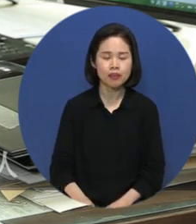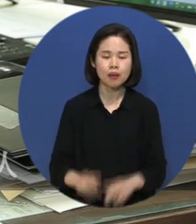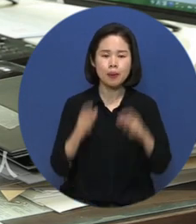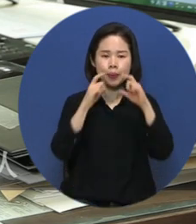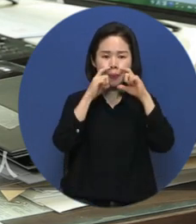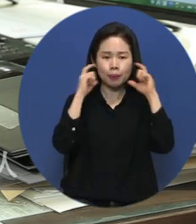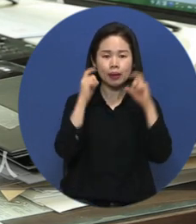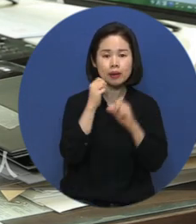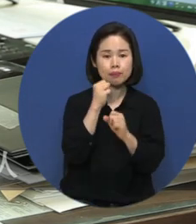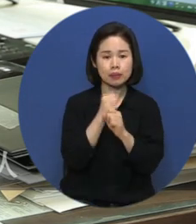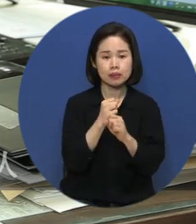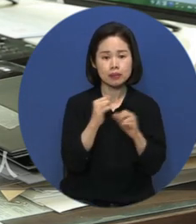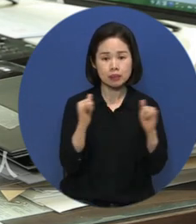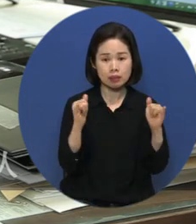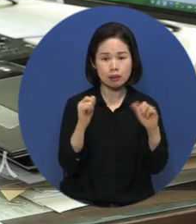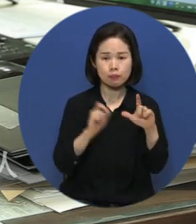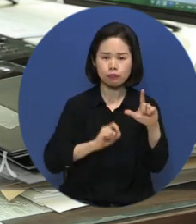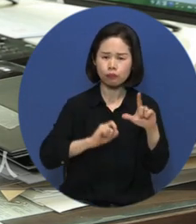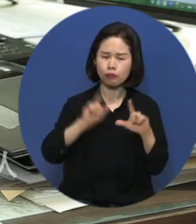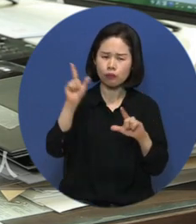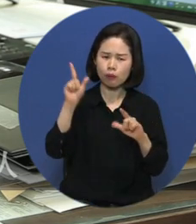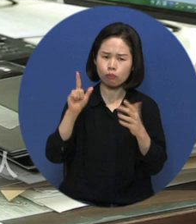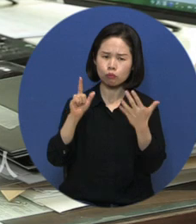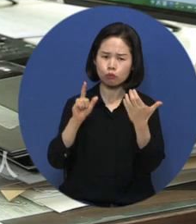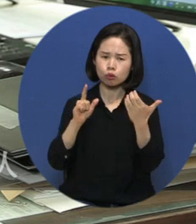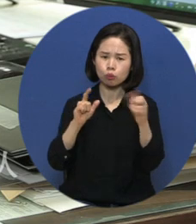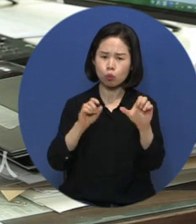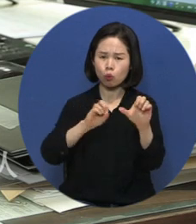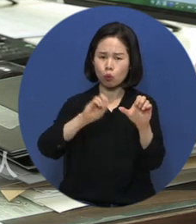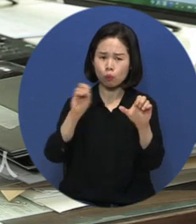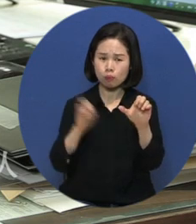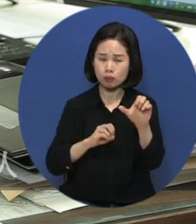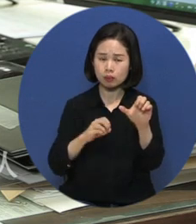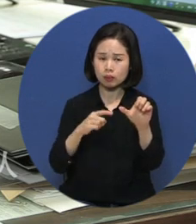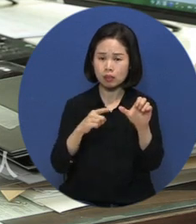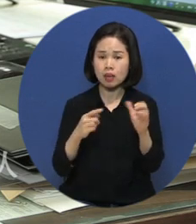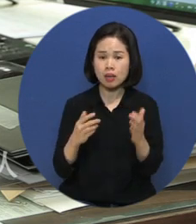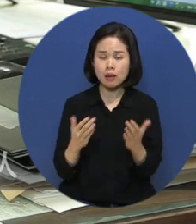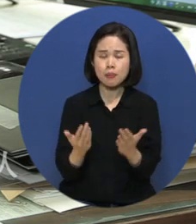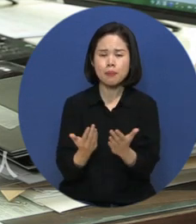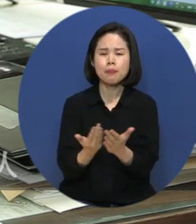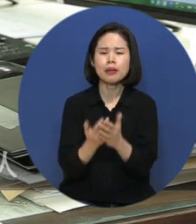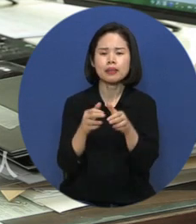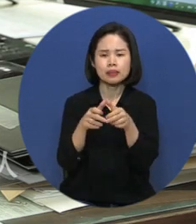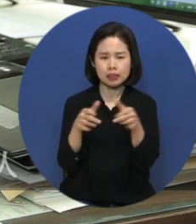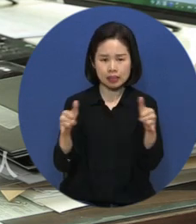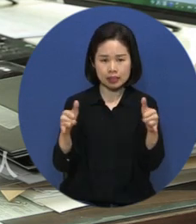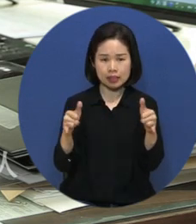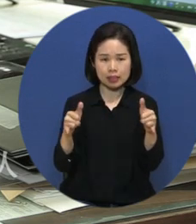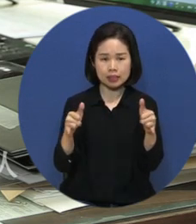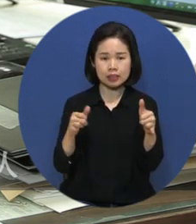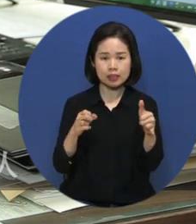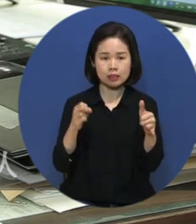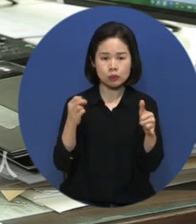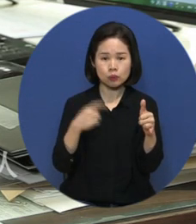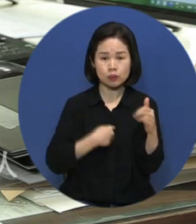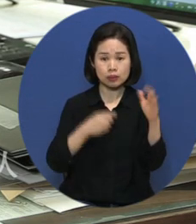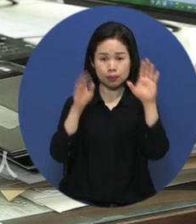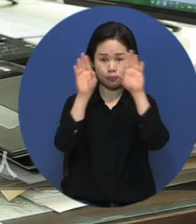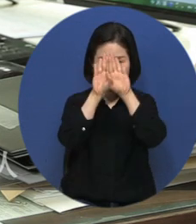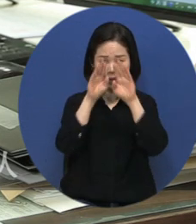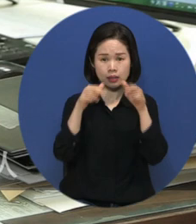마스크를 만드는 분들 중에 거의 95% 정도가 이 발달 장애인, 그